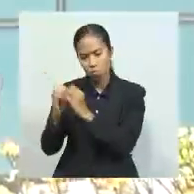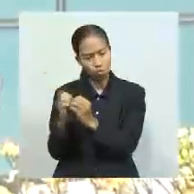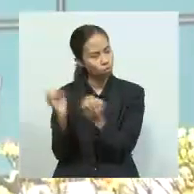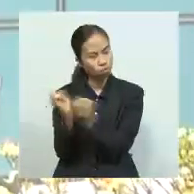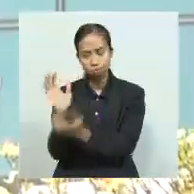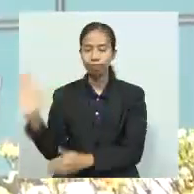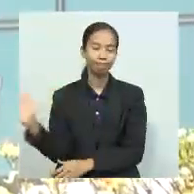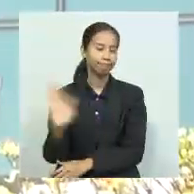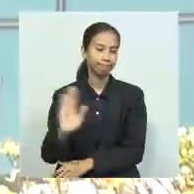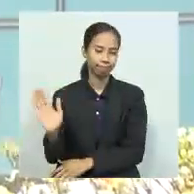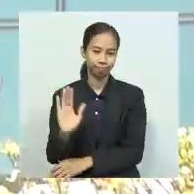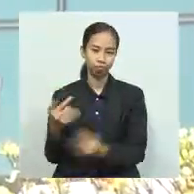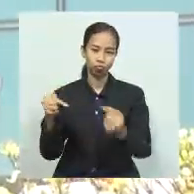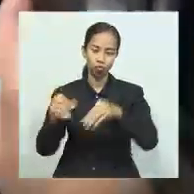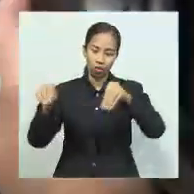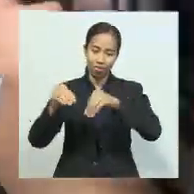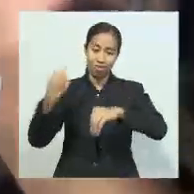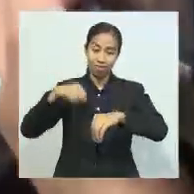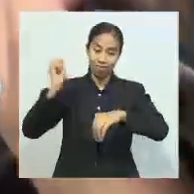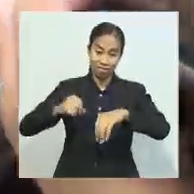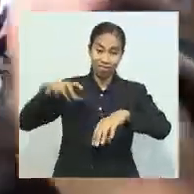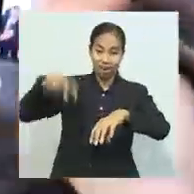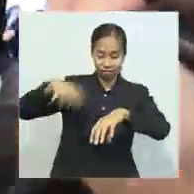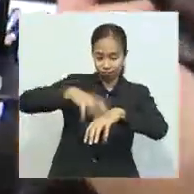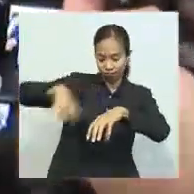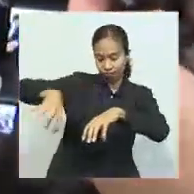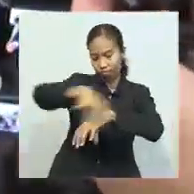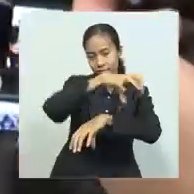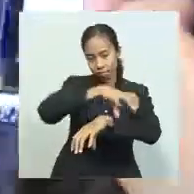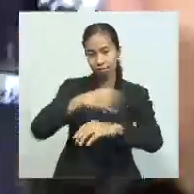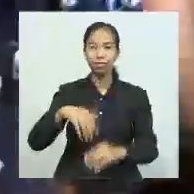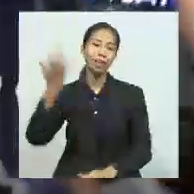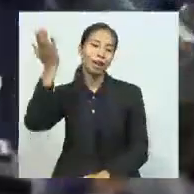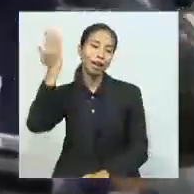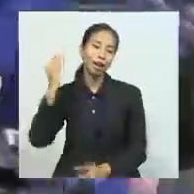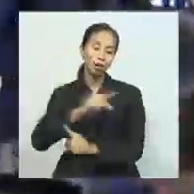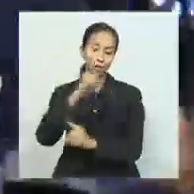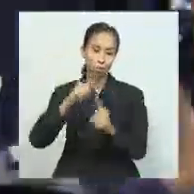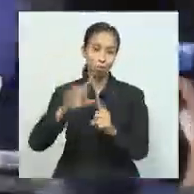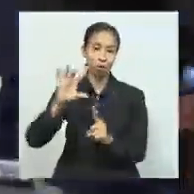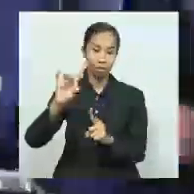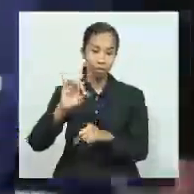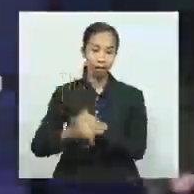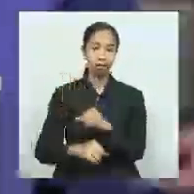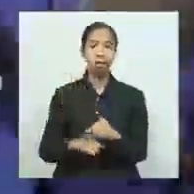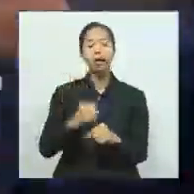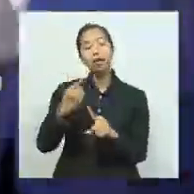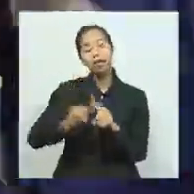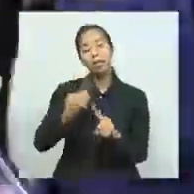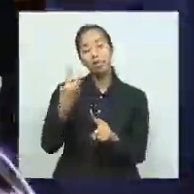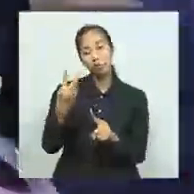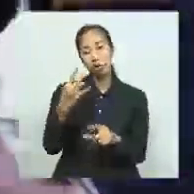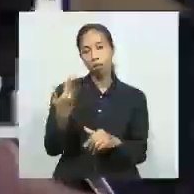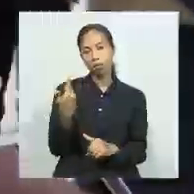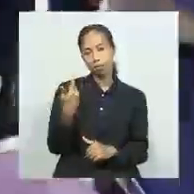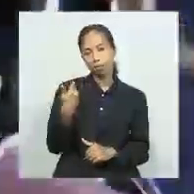นๆเกิดขึ้นรอบพื้นที่ศาลค่ะสำหรับคดีนี้สืบเนื่องจากวันที่8กุมภาพันธ์2562ร้อยโทปรีชา